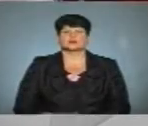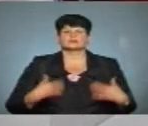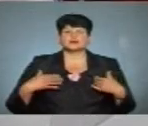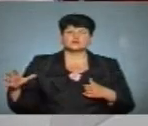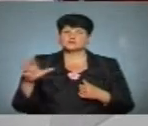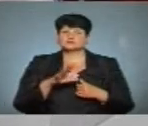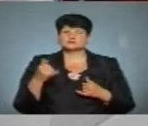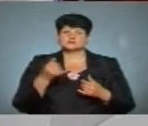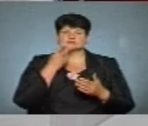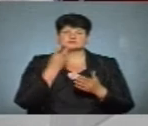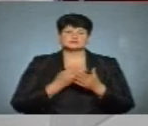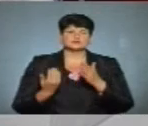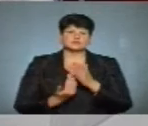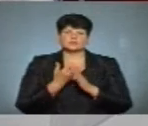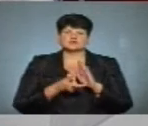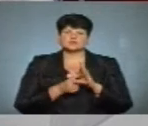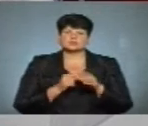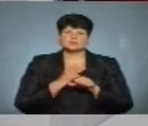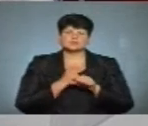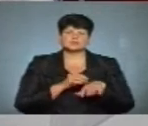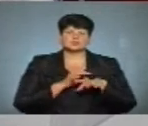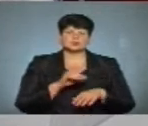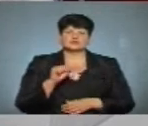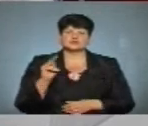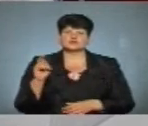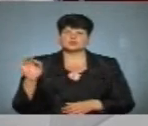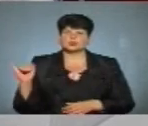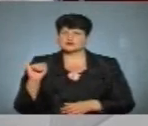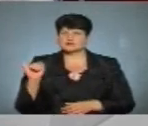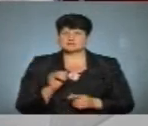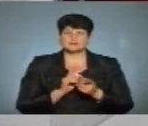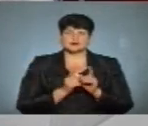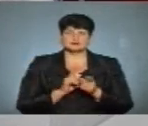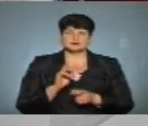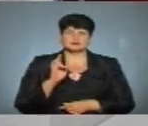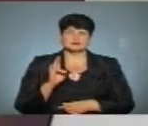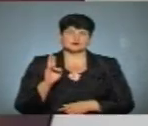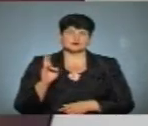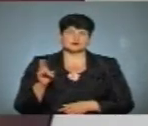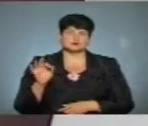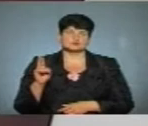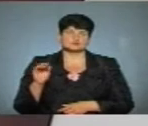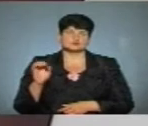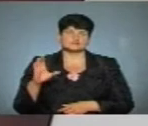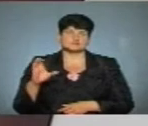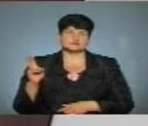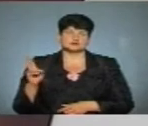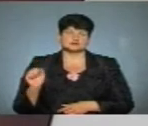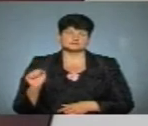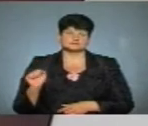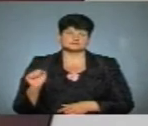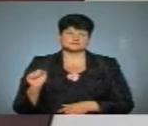Вітаю усіх, хто зараз з нами. Ви дивитесь новини. У студії працює ведуча Анастасія Чичко і сурдоперекладач Надія Коцовська.